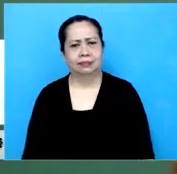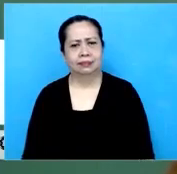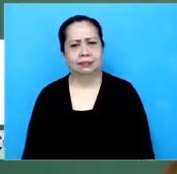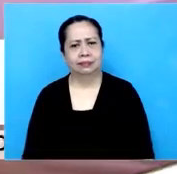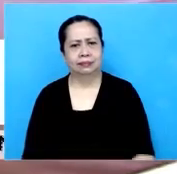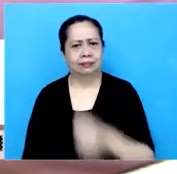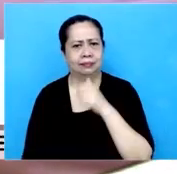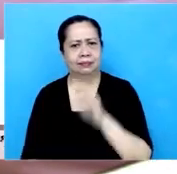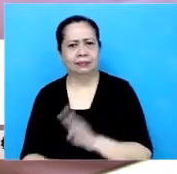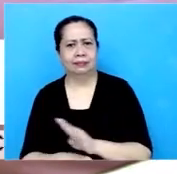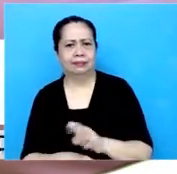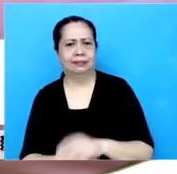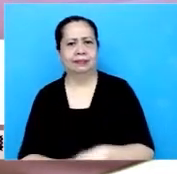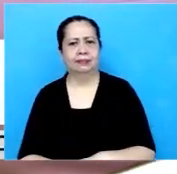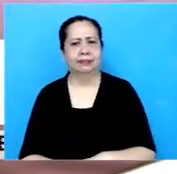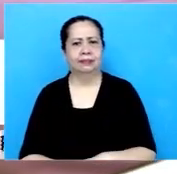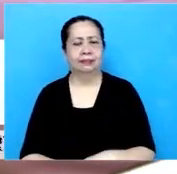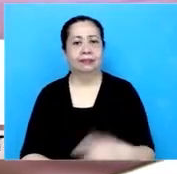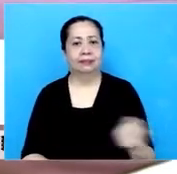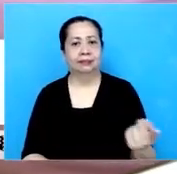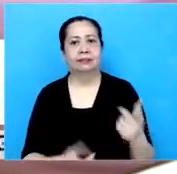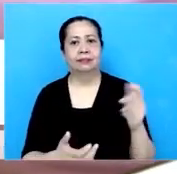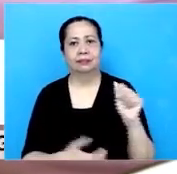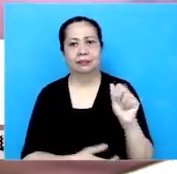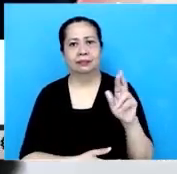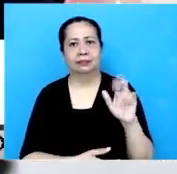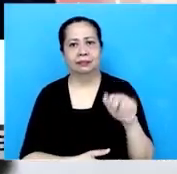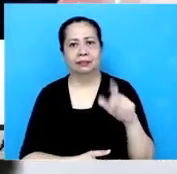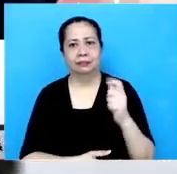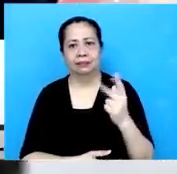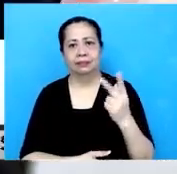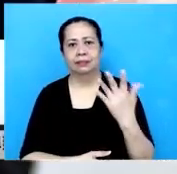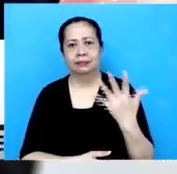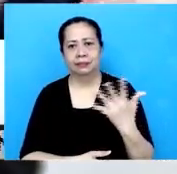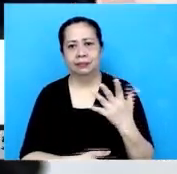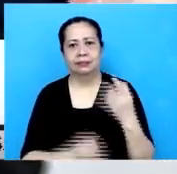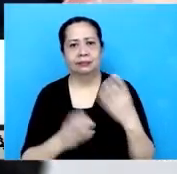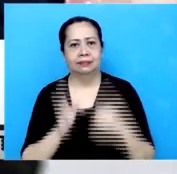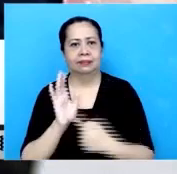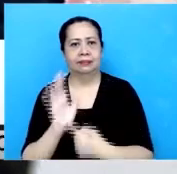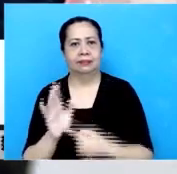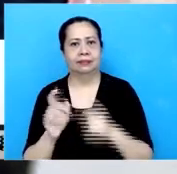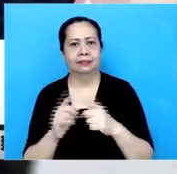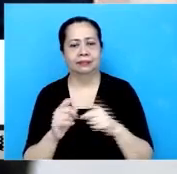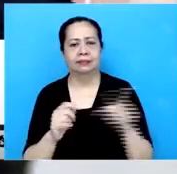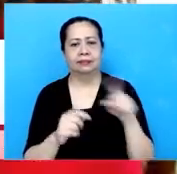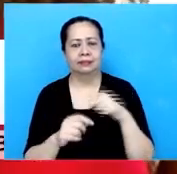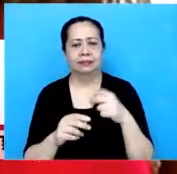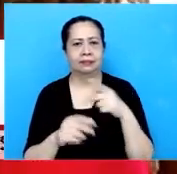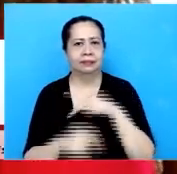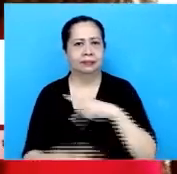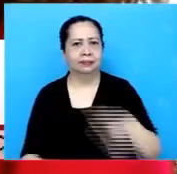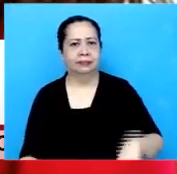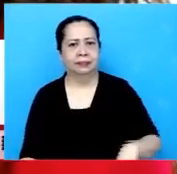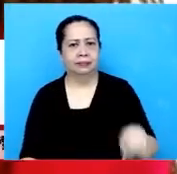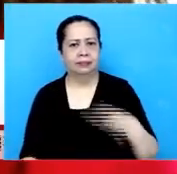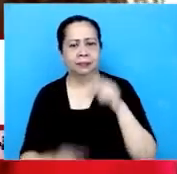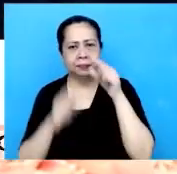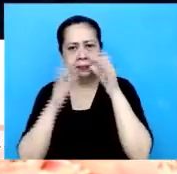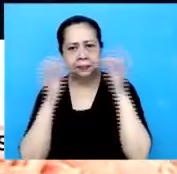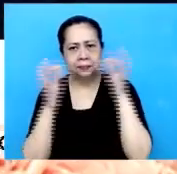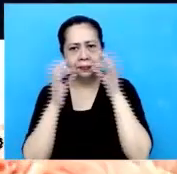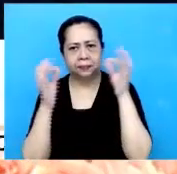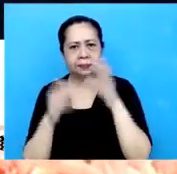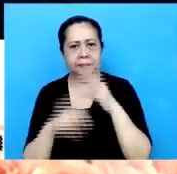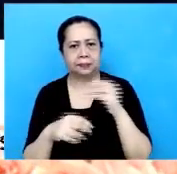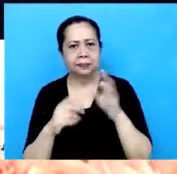busy, guys. Umusbong ang karera ni RC sa TV5 sa mga shows na Felina, Prinsesa ng Mga Pusa, at